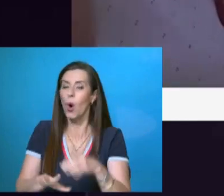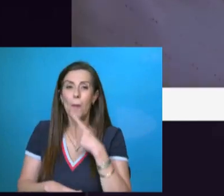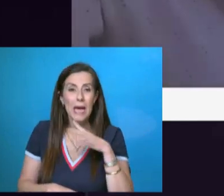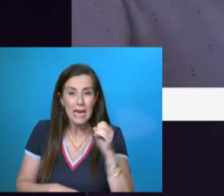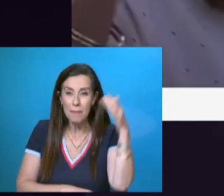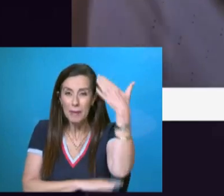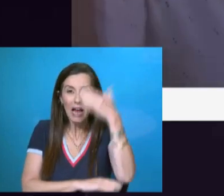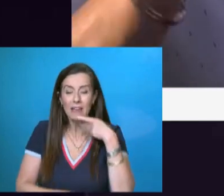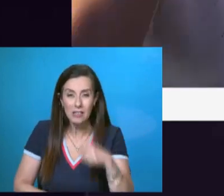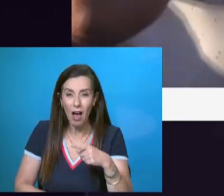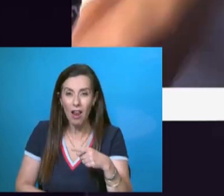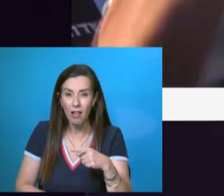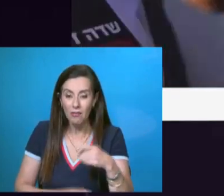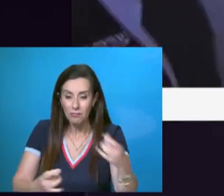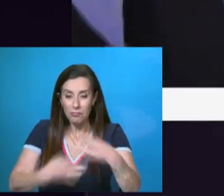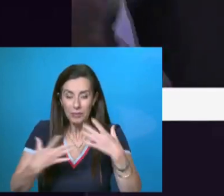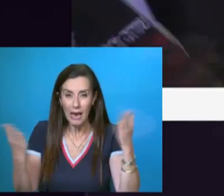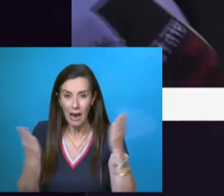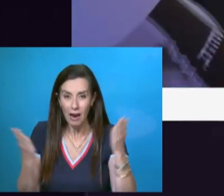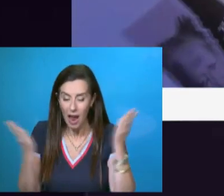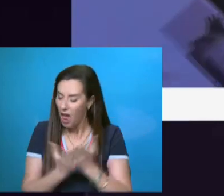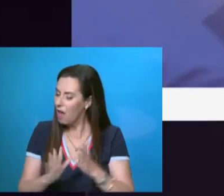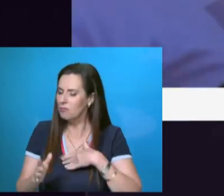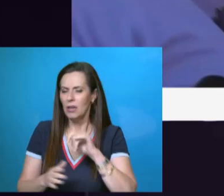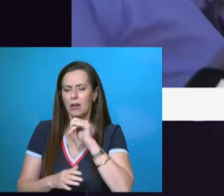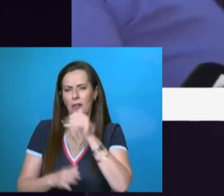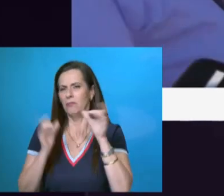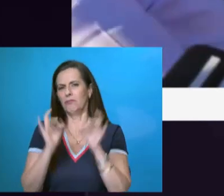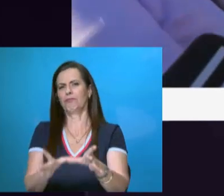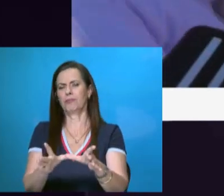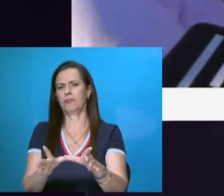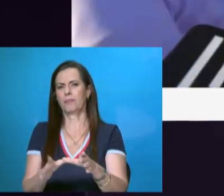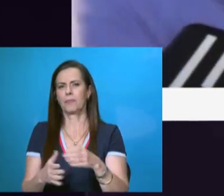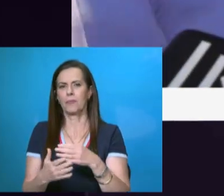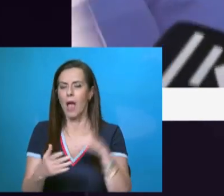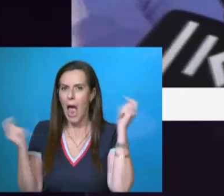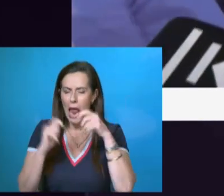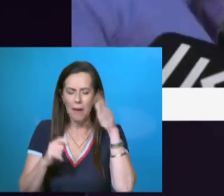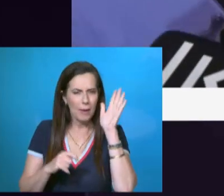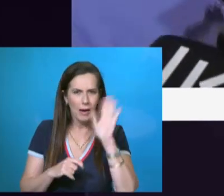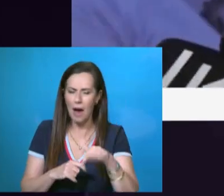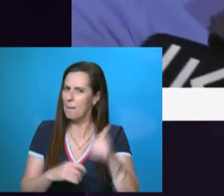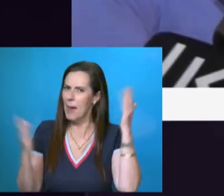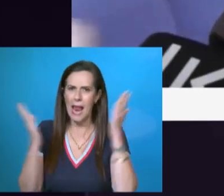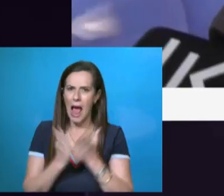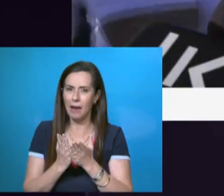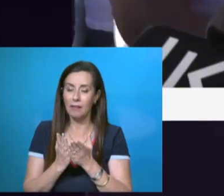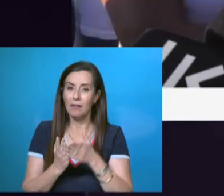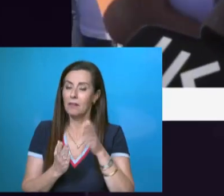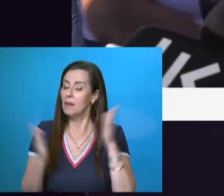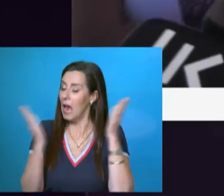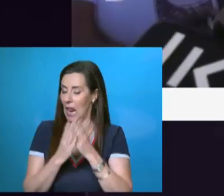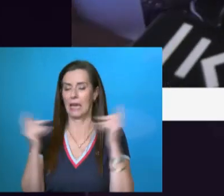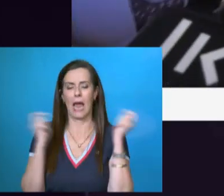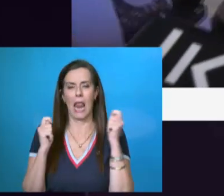ישראל נפרדת מאילת, אילת נפרדת ממדינת ישראל, הלם גדול גם בקצה השני, כלומר, גם באילת עצמה. ורומי,